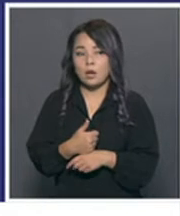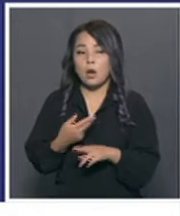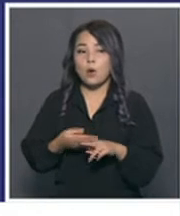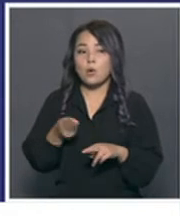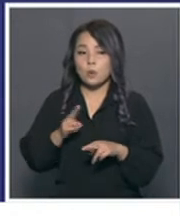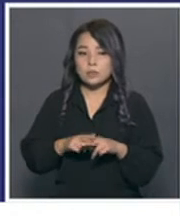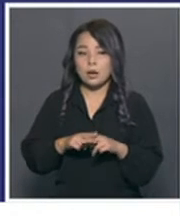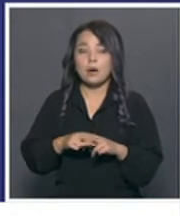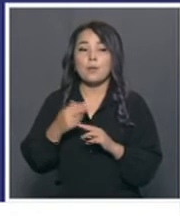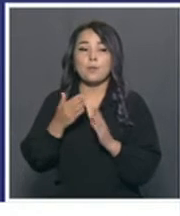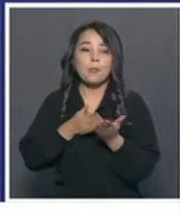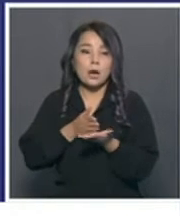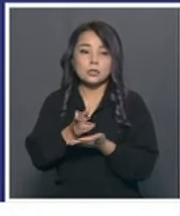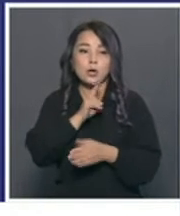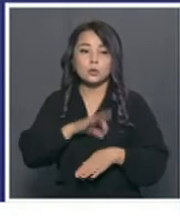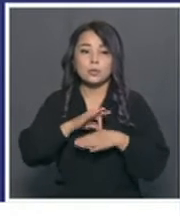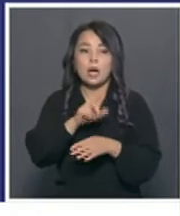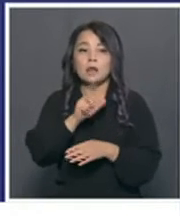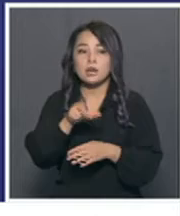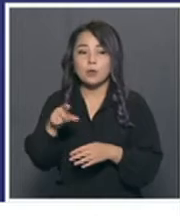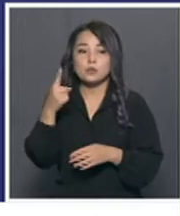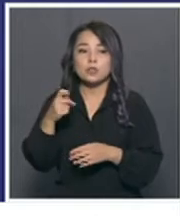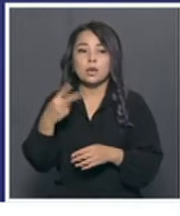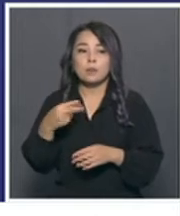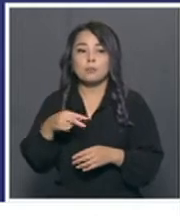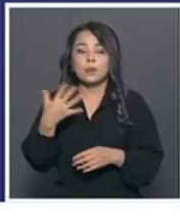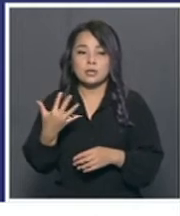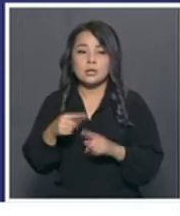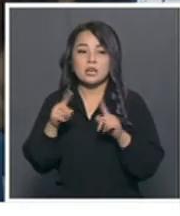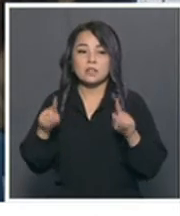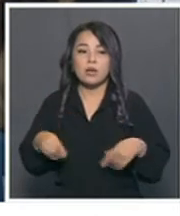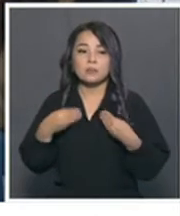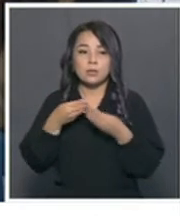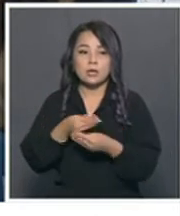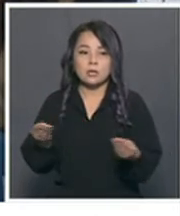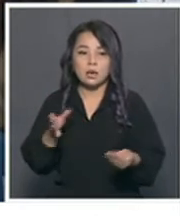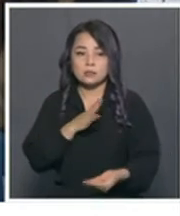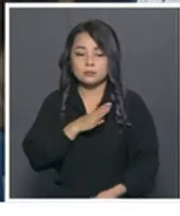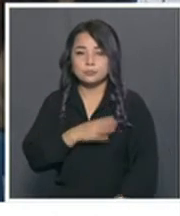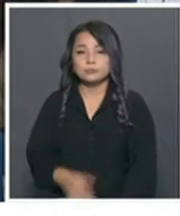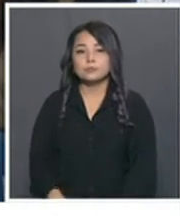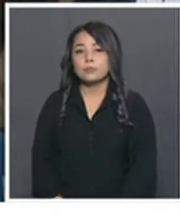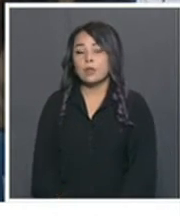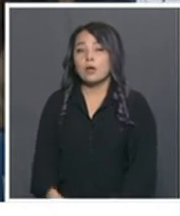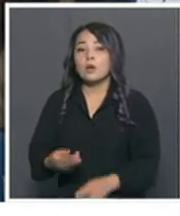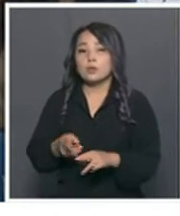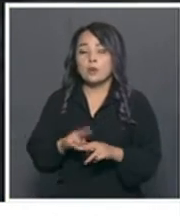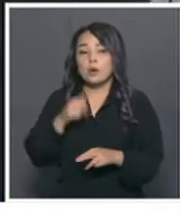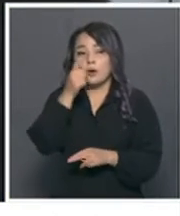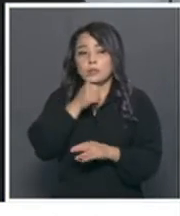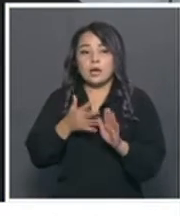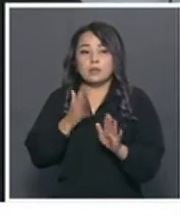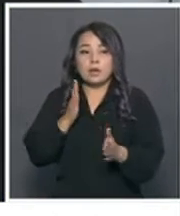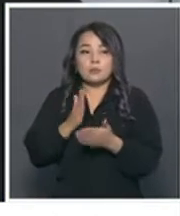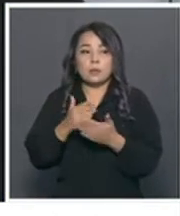осы бағыт бойынша өткен азаматтарға 125 сертификат берілді. Сонымен бірге биыл кезекте тұрған және